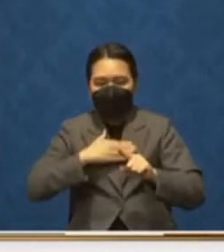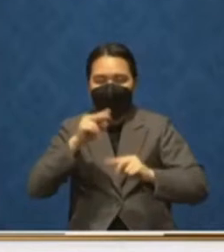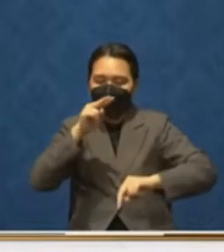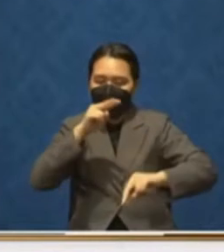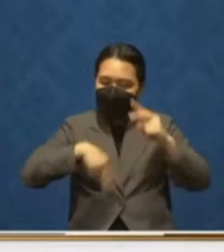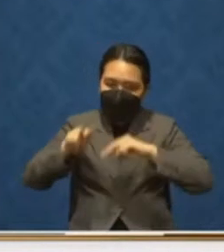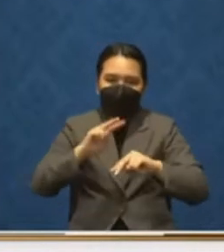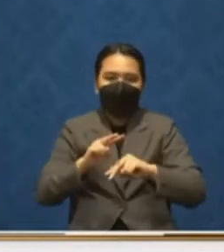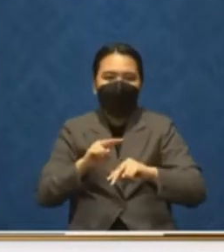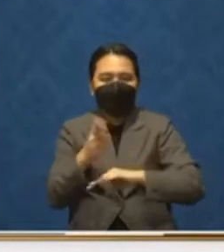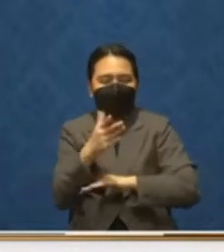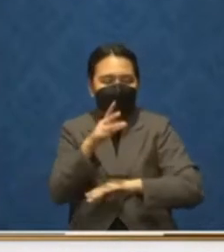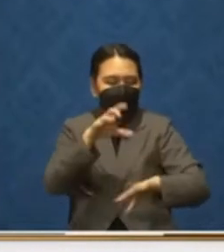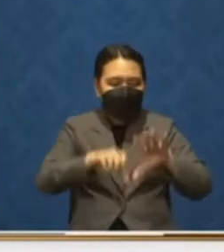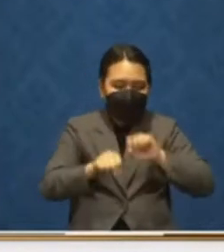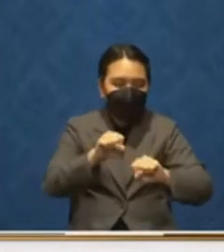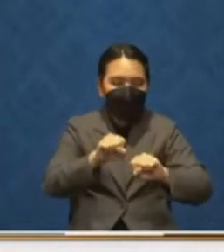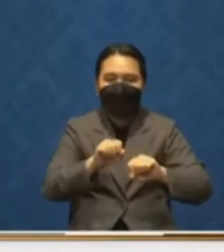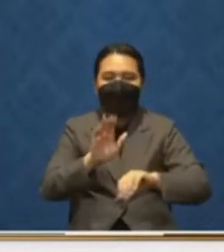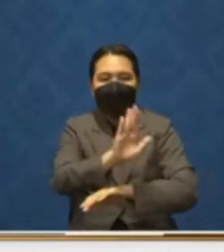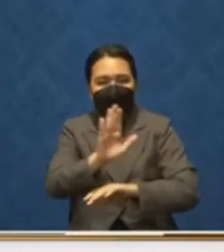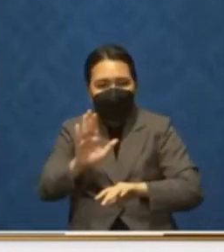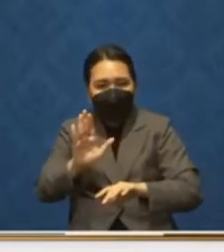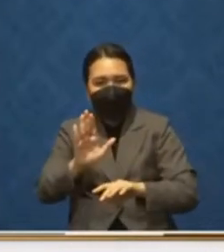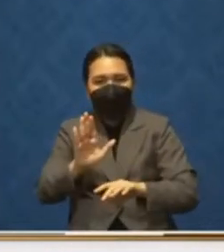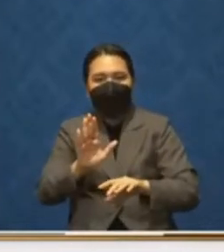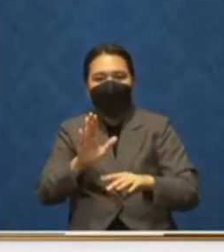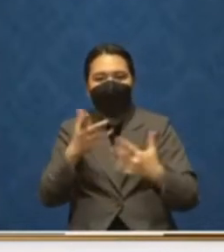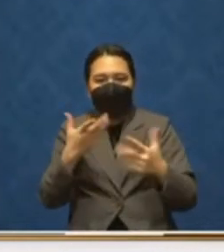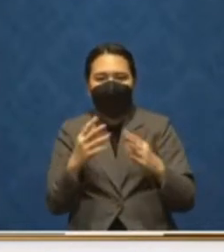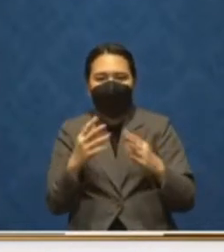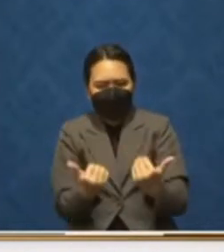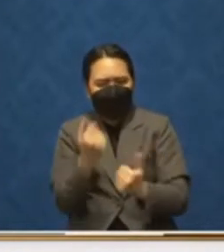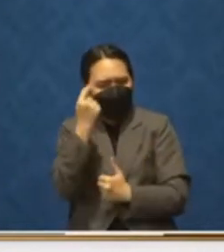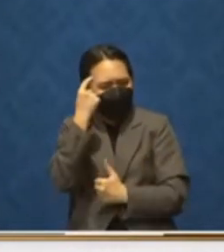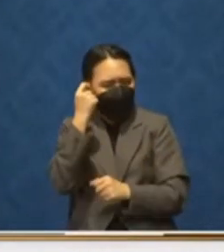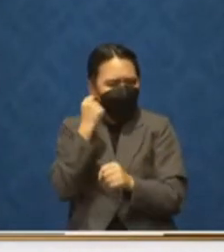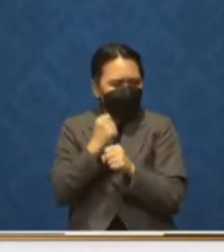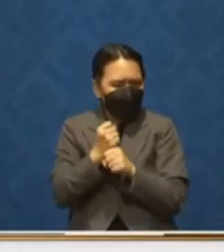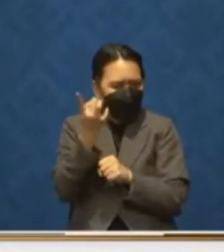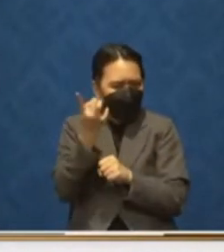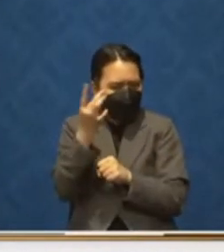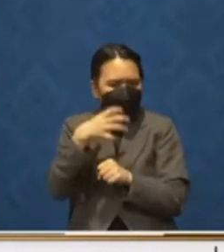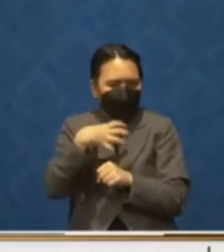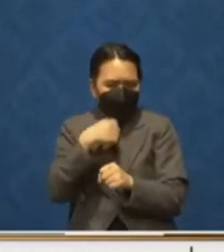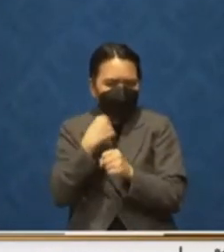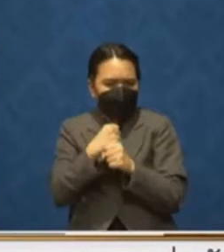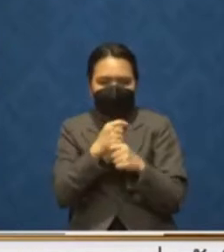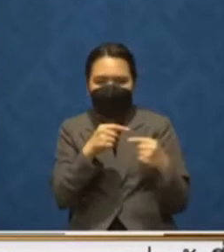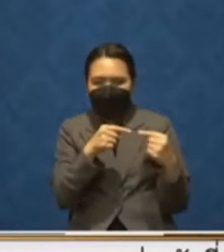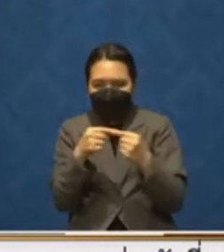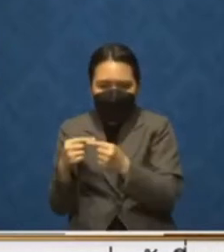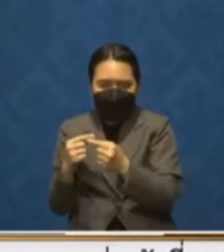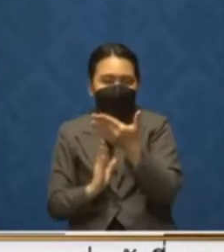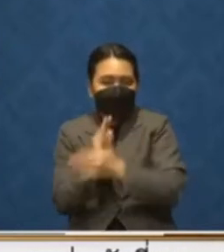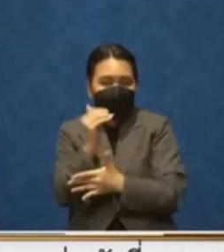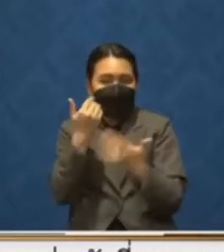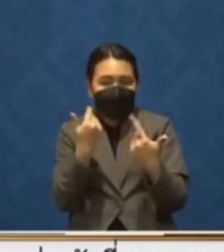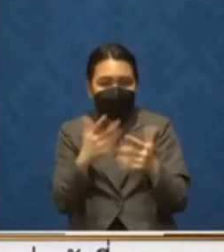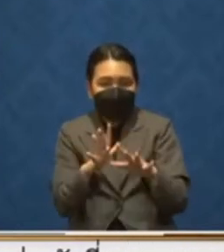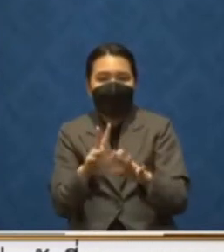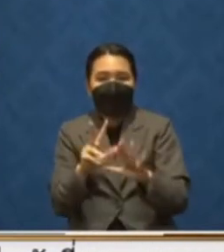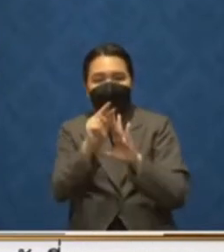ครับผมก็ได้เร่งรัดไปว่าเอ็งจะทำอะไรที่มันค้างคาอยู่ให้เสร็จได้มั้ยอะไรยังไงงงมานำมาจากไหนแต่ผมก็ได้พบปากกับอะ